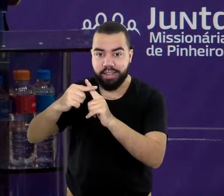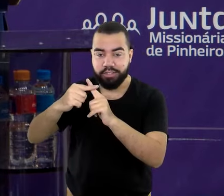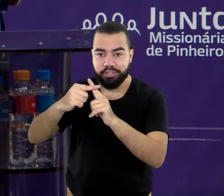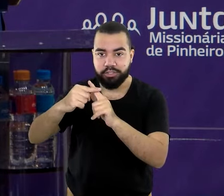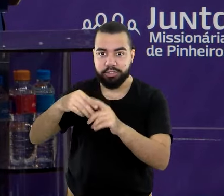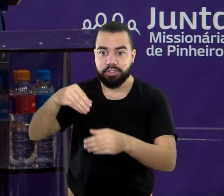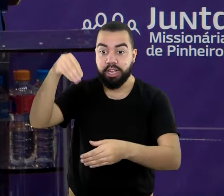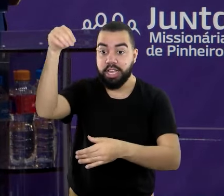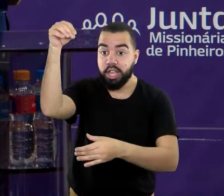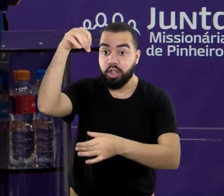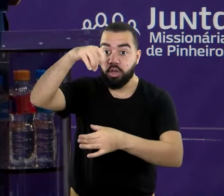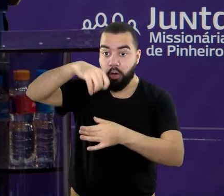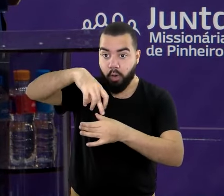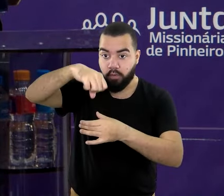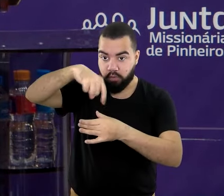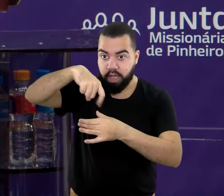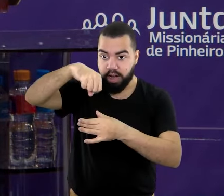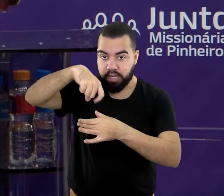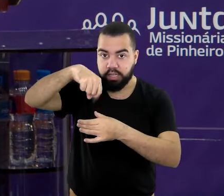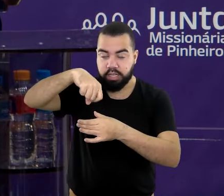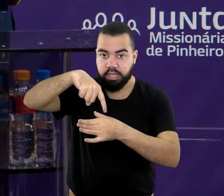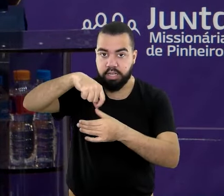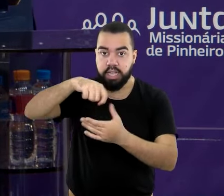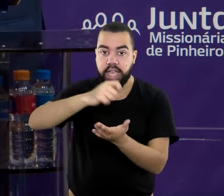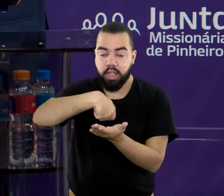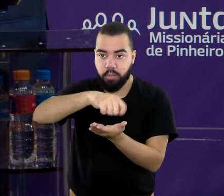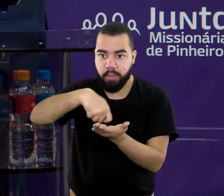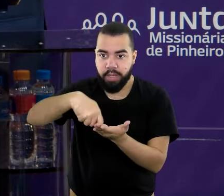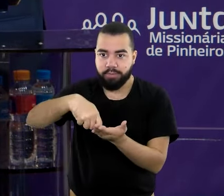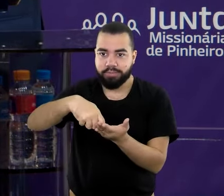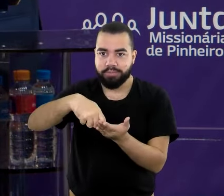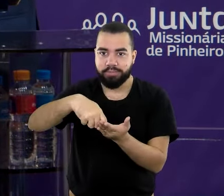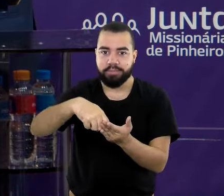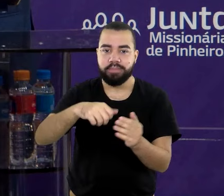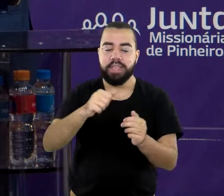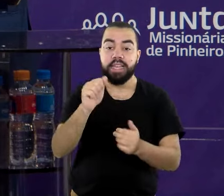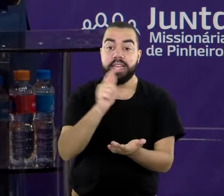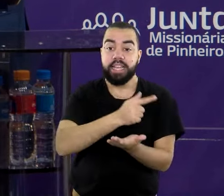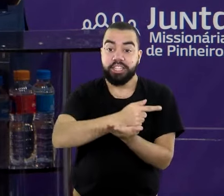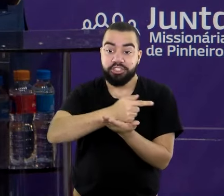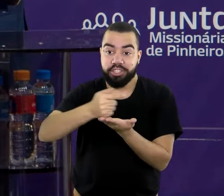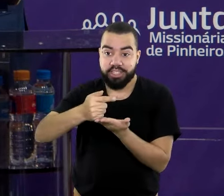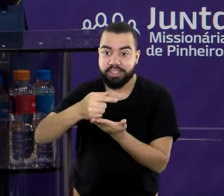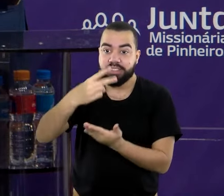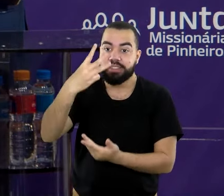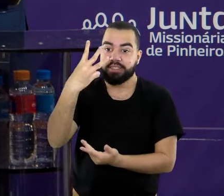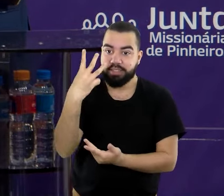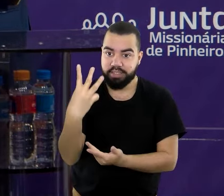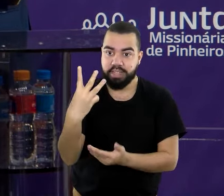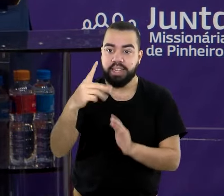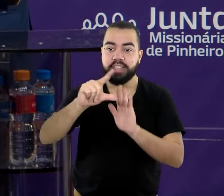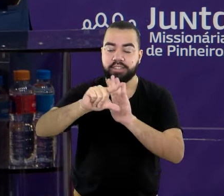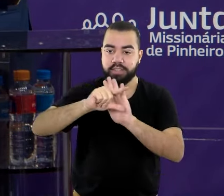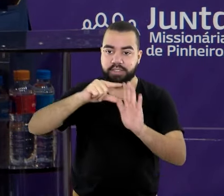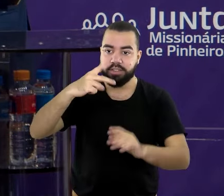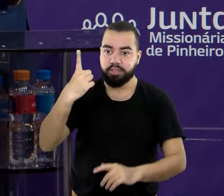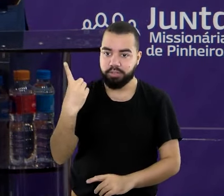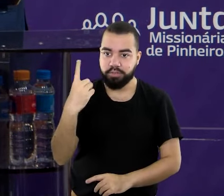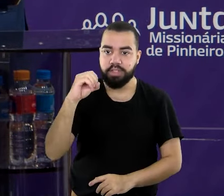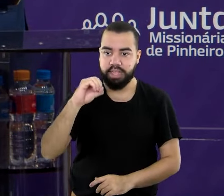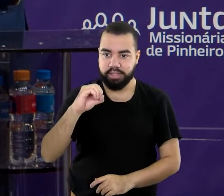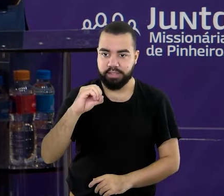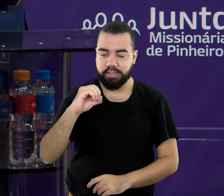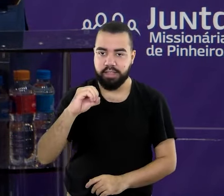coisa. 창세기 3장 10절 말씀입니다. Ele colocou Gênesis 3:10. Pode colocar Gênesis